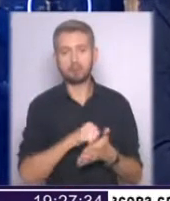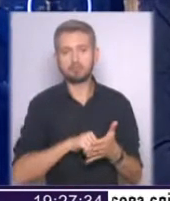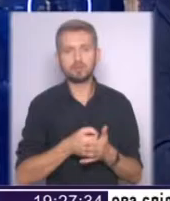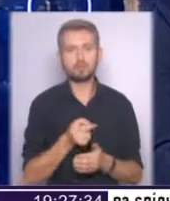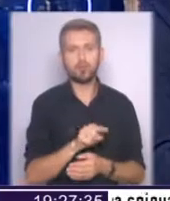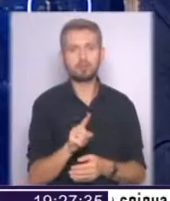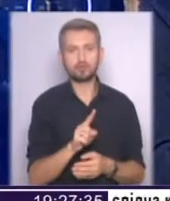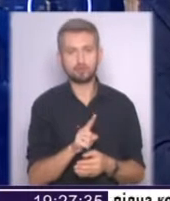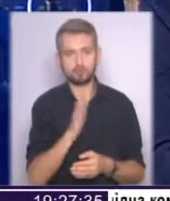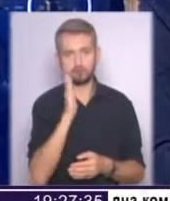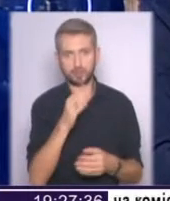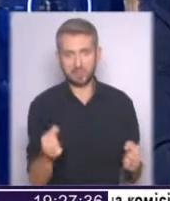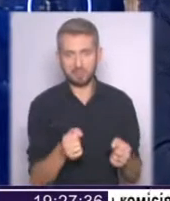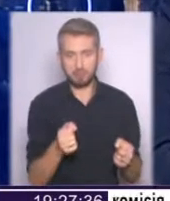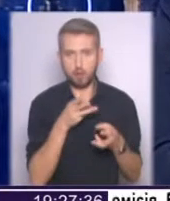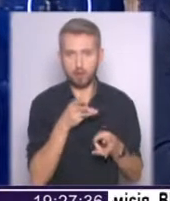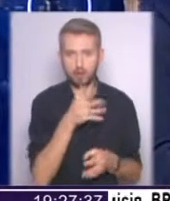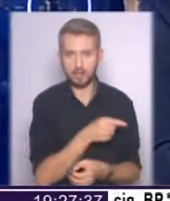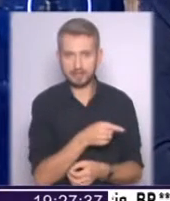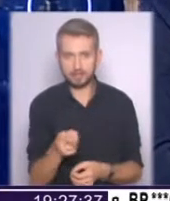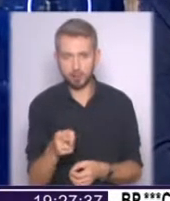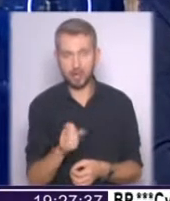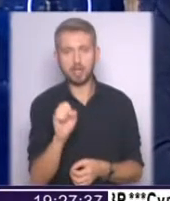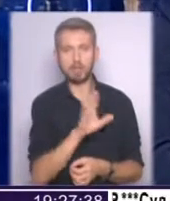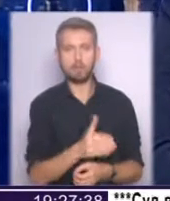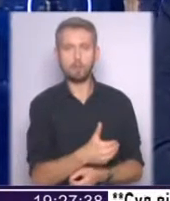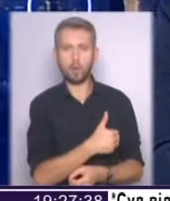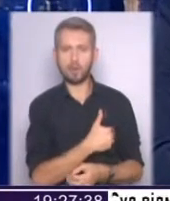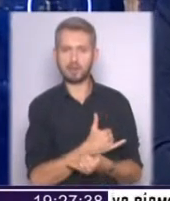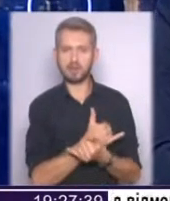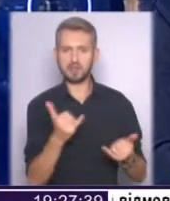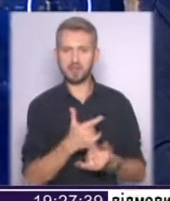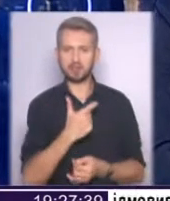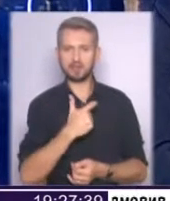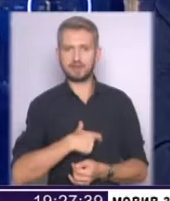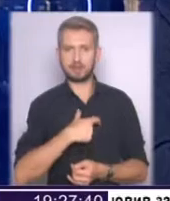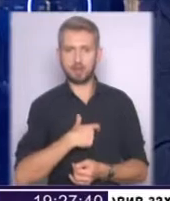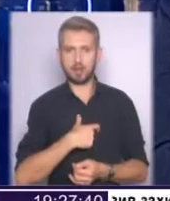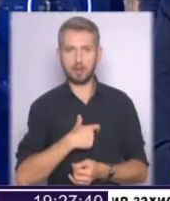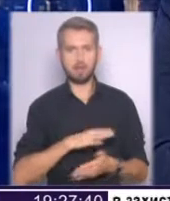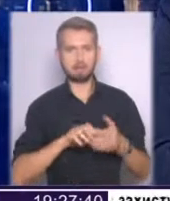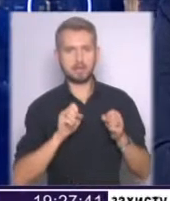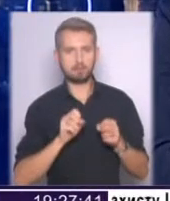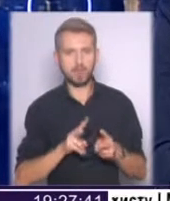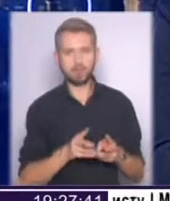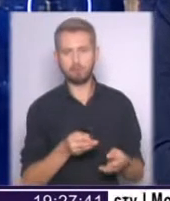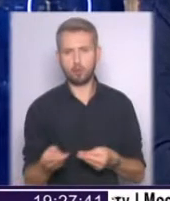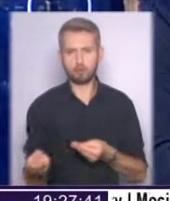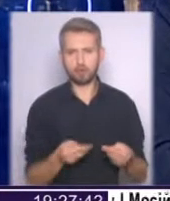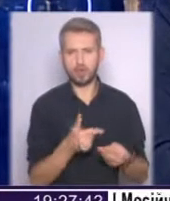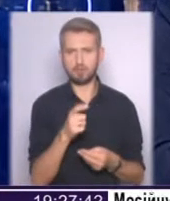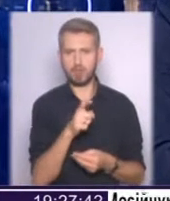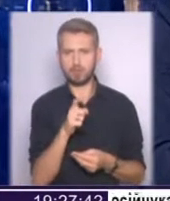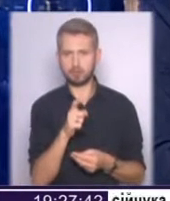йде зима, йде опалювальний сезон, Європа хоче забезпечити себе безпечним постачанням газу, транзитом